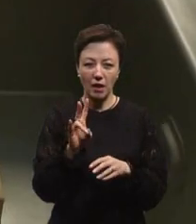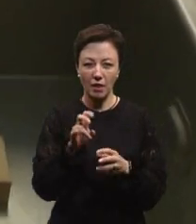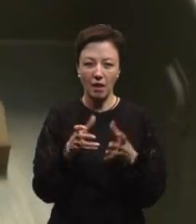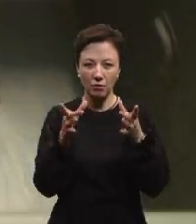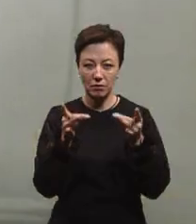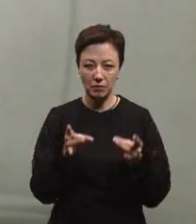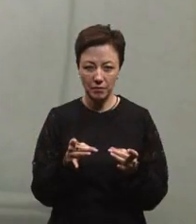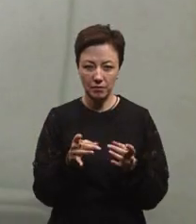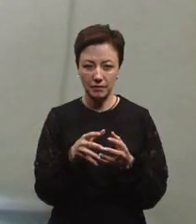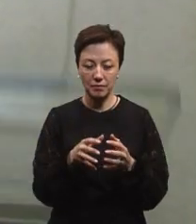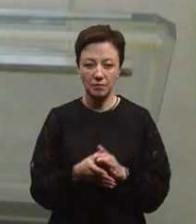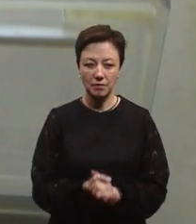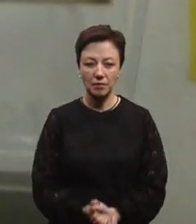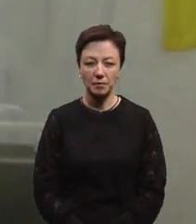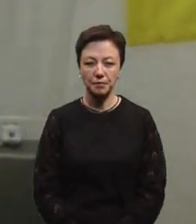вакуумацію